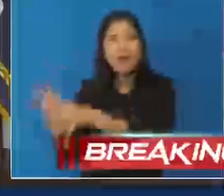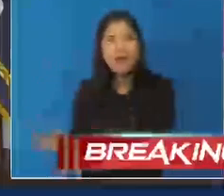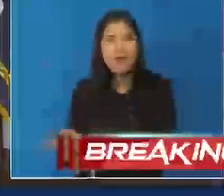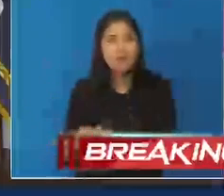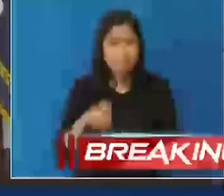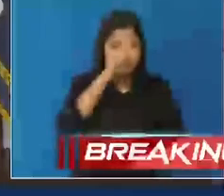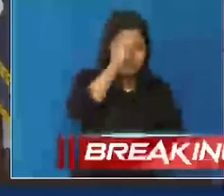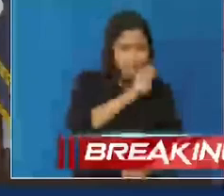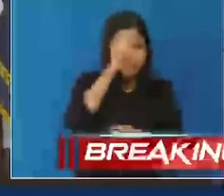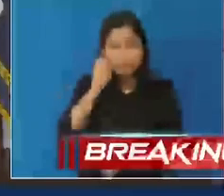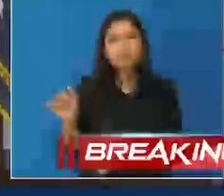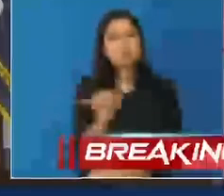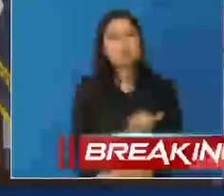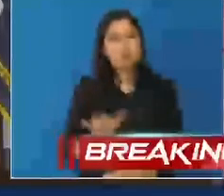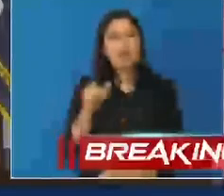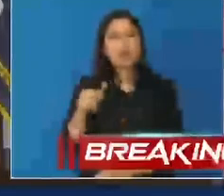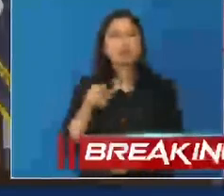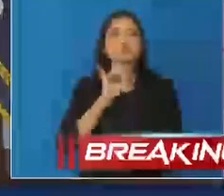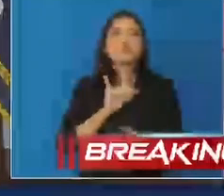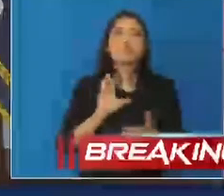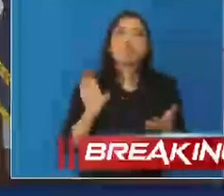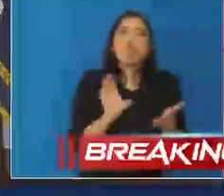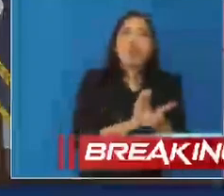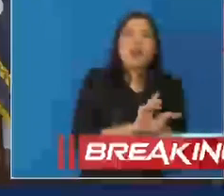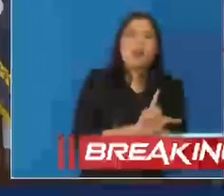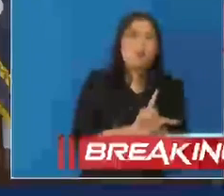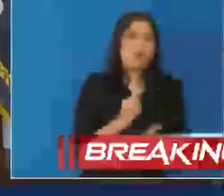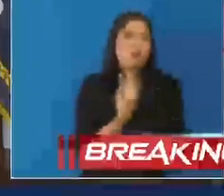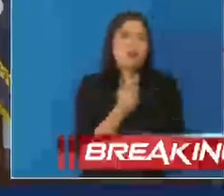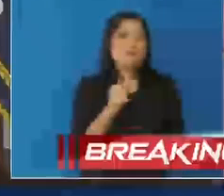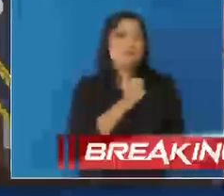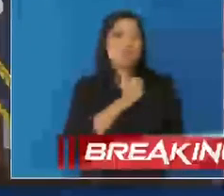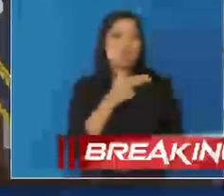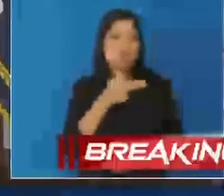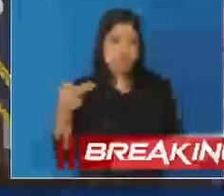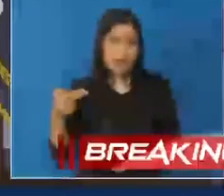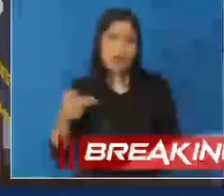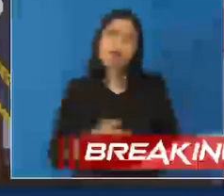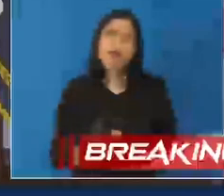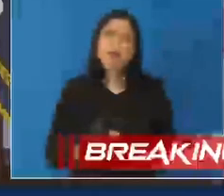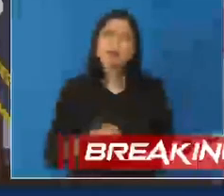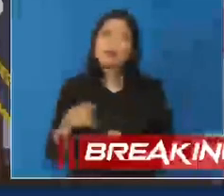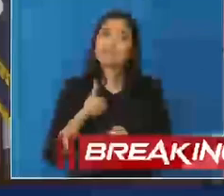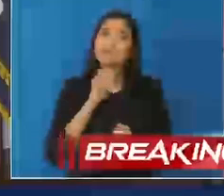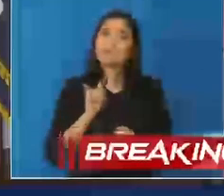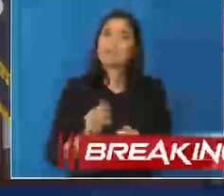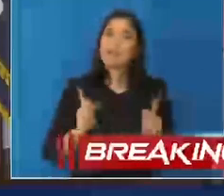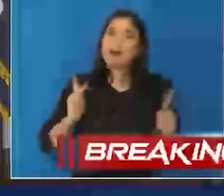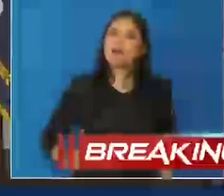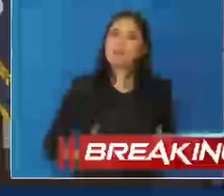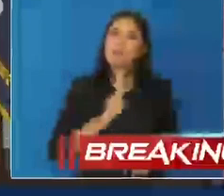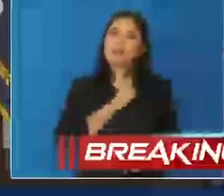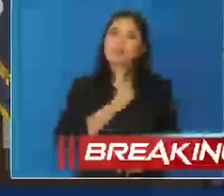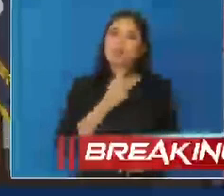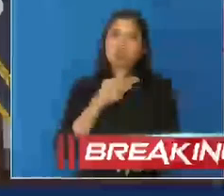itu modalitas dasar kita sebagai bangsa Indonesia karena inilah kepribadian kita yang sebenarnya tidak